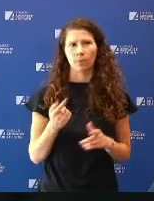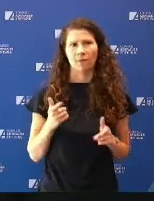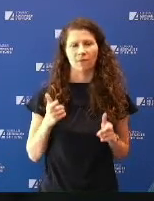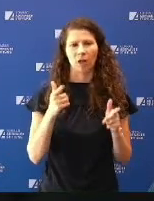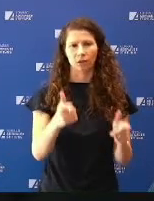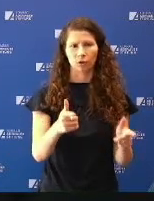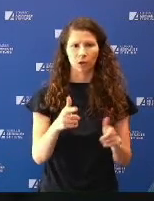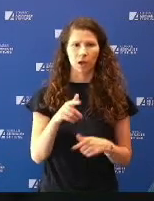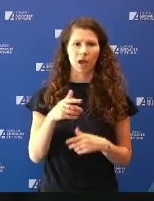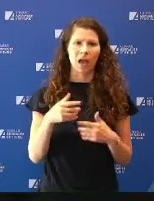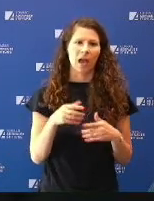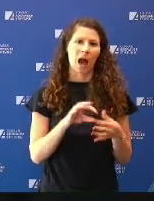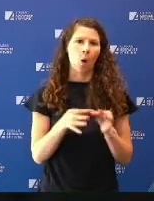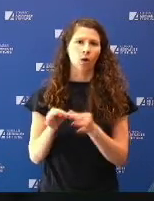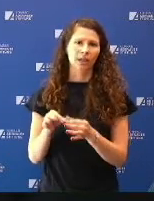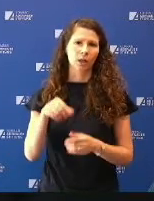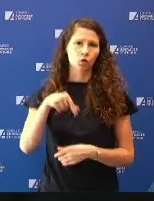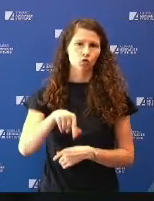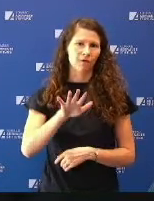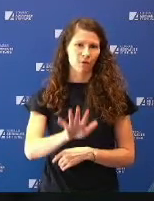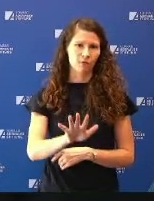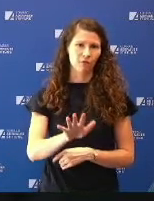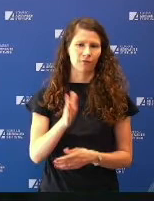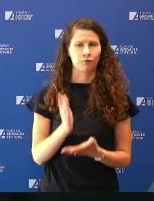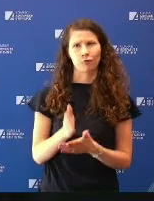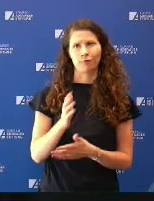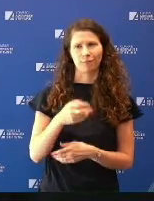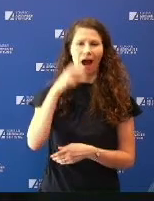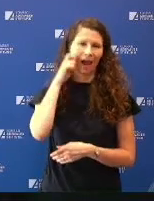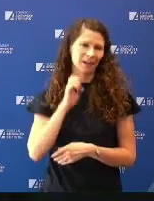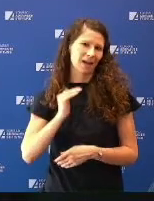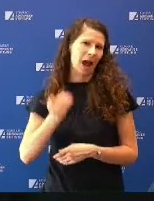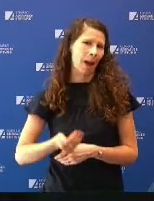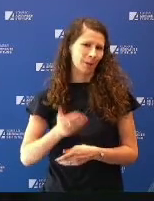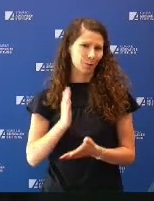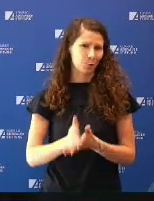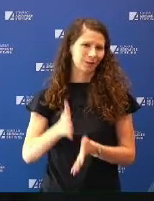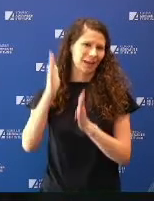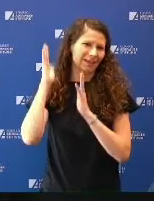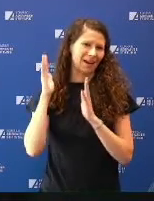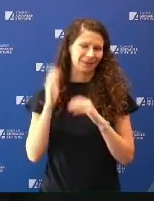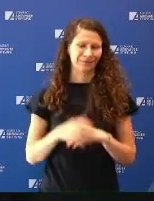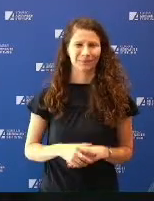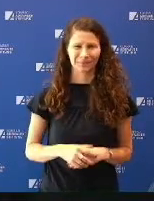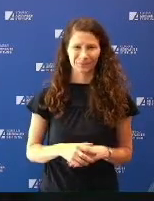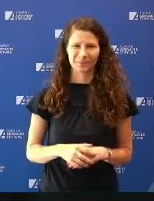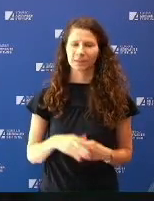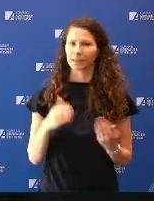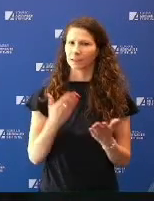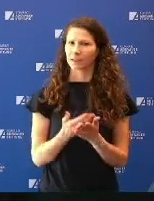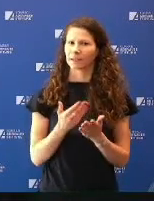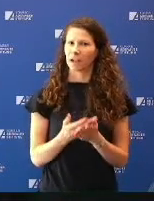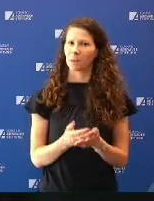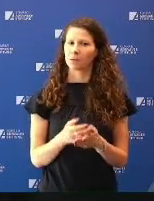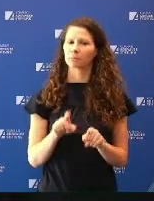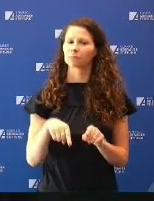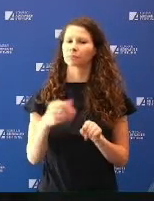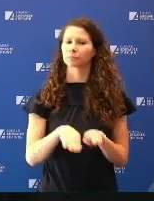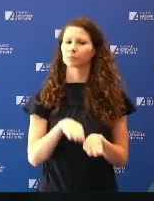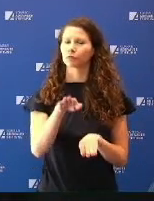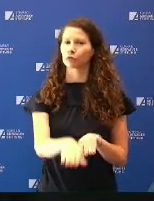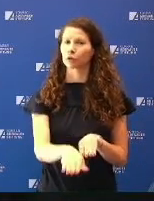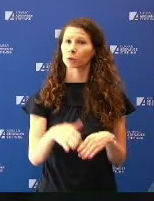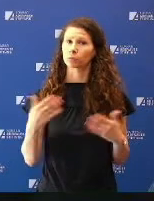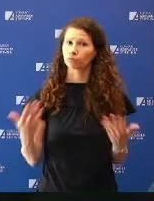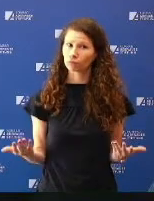mittlerweile eine alte Dame, der ist circa 10 Jahre alt. Und genau, da war es eigentlich der nächste Schritt sozusagen,